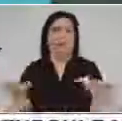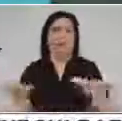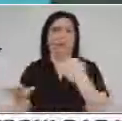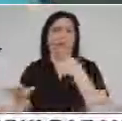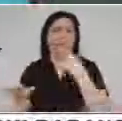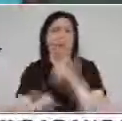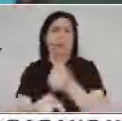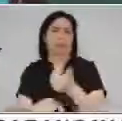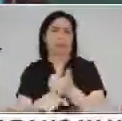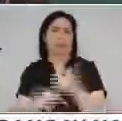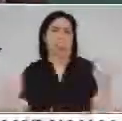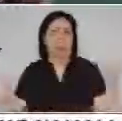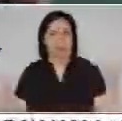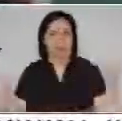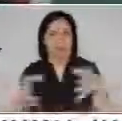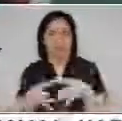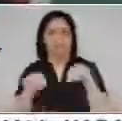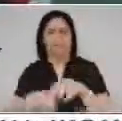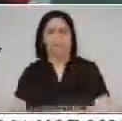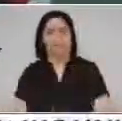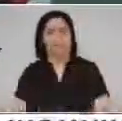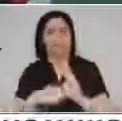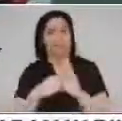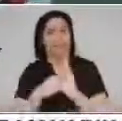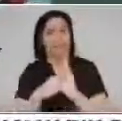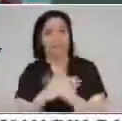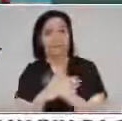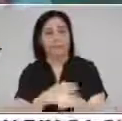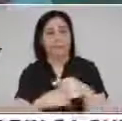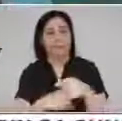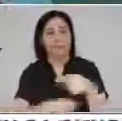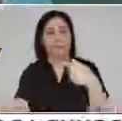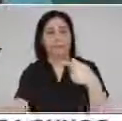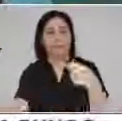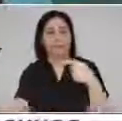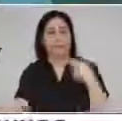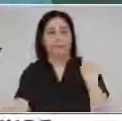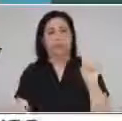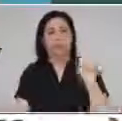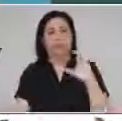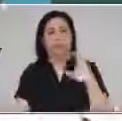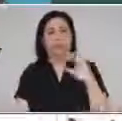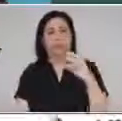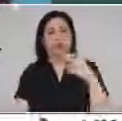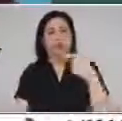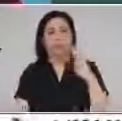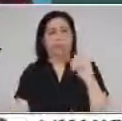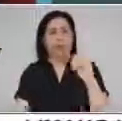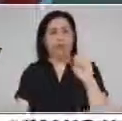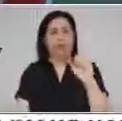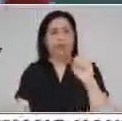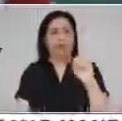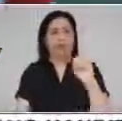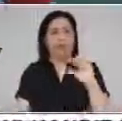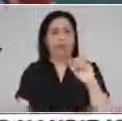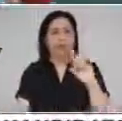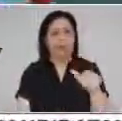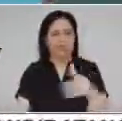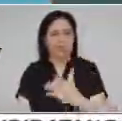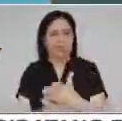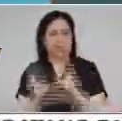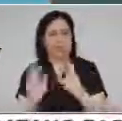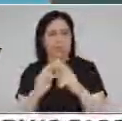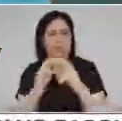City, o yung mga malalapit na nakapaligid lang dyan sa Gubat sa Ciudad. Dahil alam mo, yung Gubat sa Ciudad, matagal na